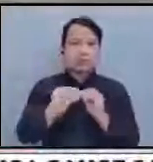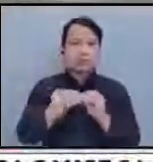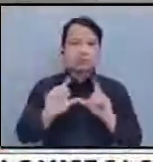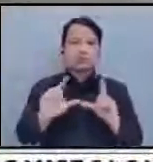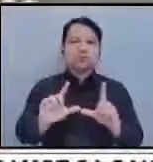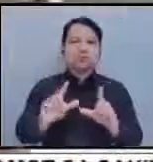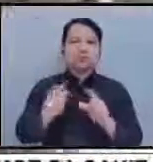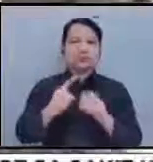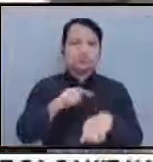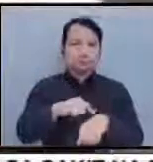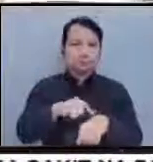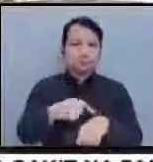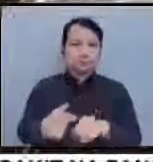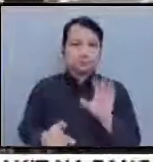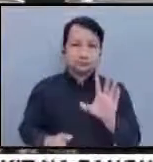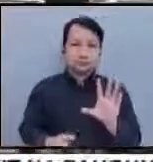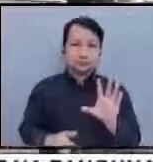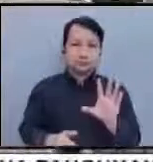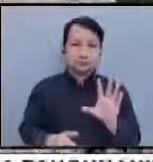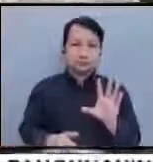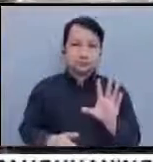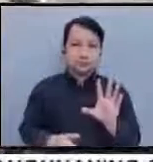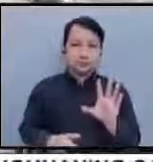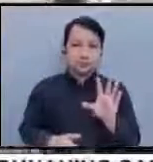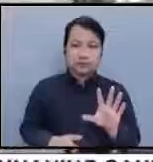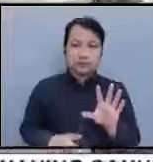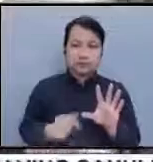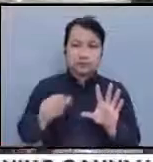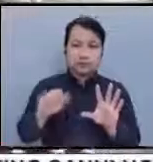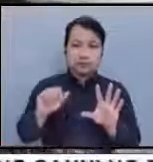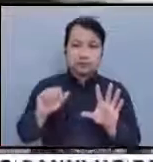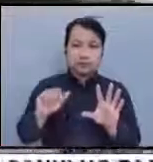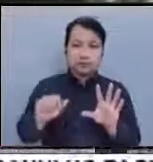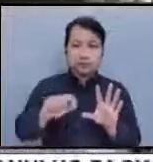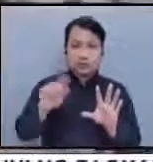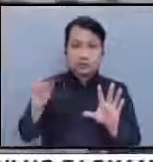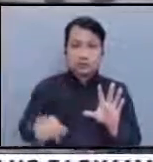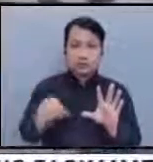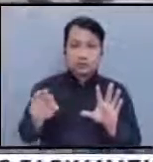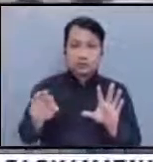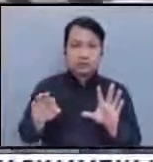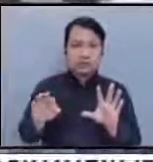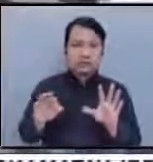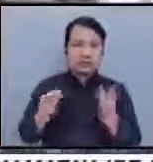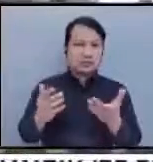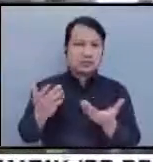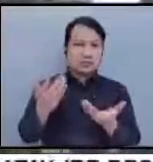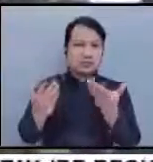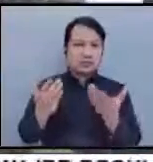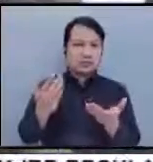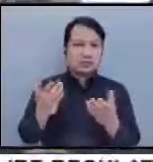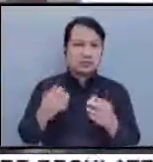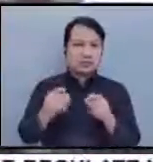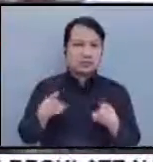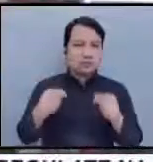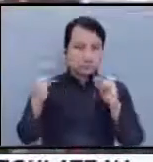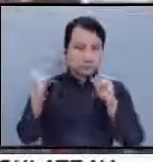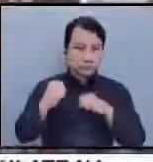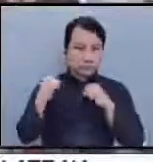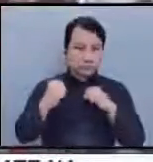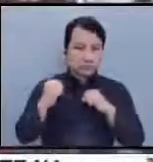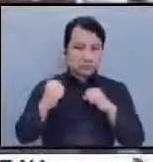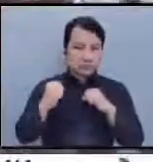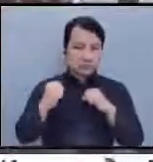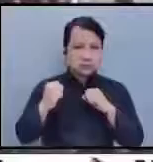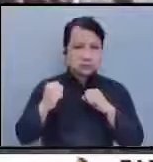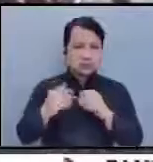sa kasalukuyang 5 PM to 8 PM sa umaga o pagkakaroon ng odd-even scheme. Dagdag niyan na pagkasundoan din na kung luluba pa